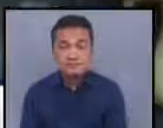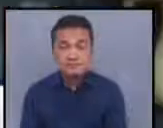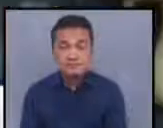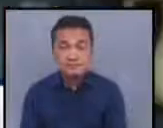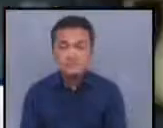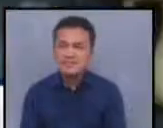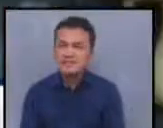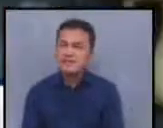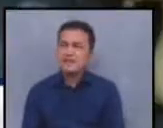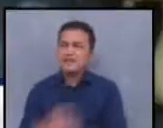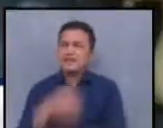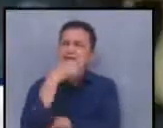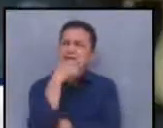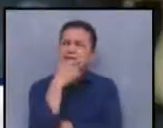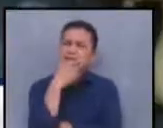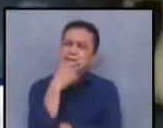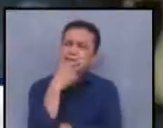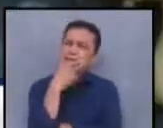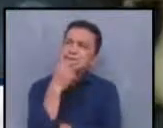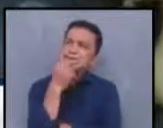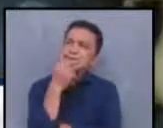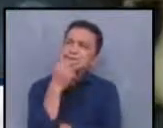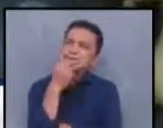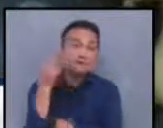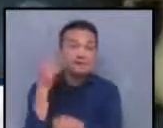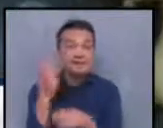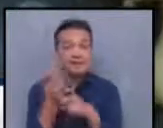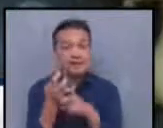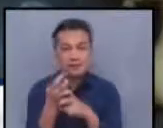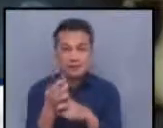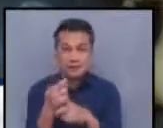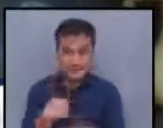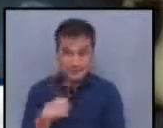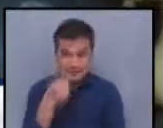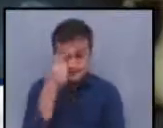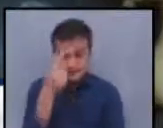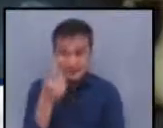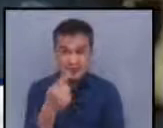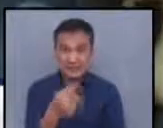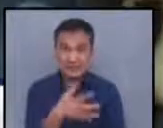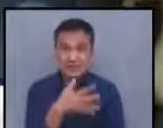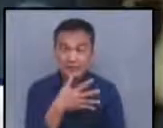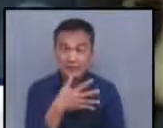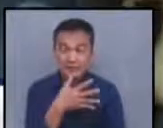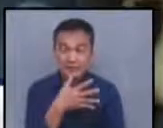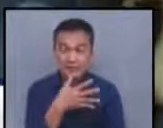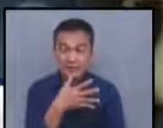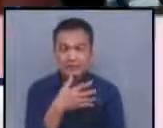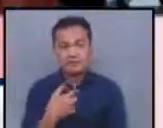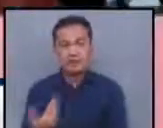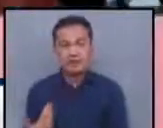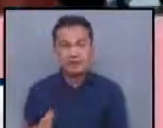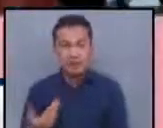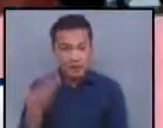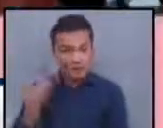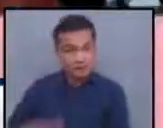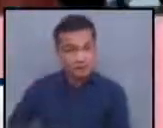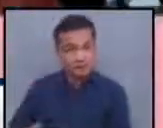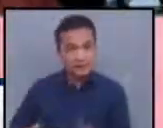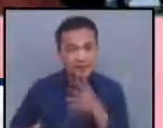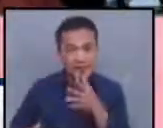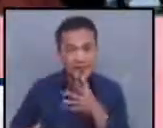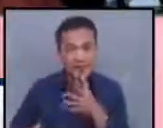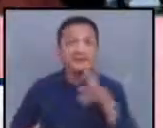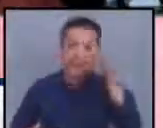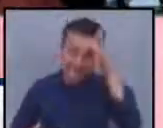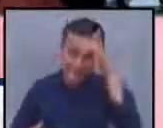Mahirap eh, in terms of, syempre, mag-isa ka lang, diba? Ikaw yung nanay. I mean, ikaw yung ina, ikaw pa yung ama, diba?